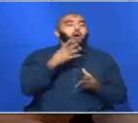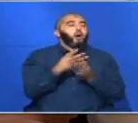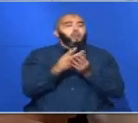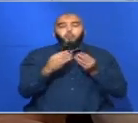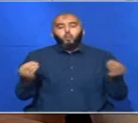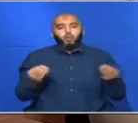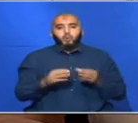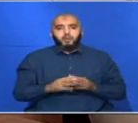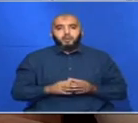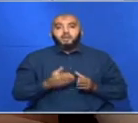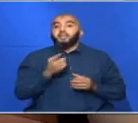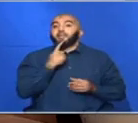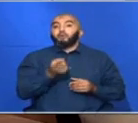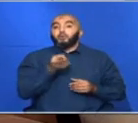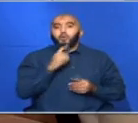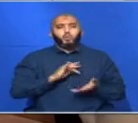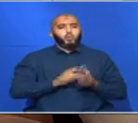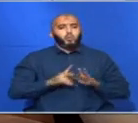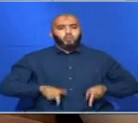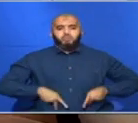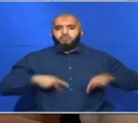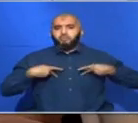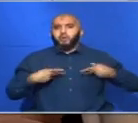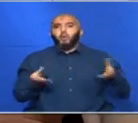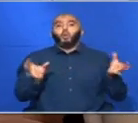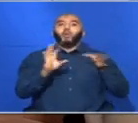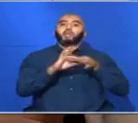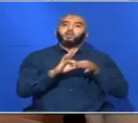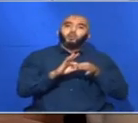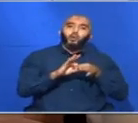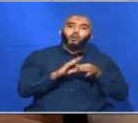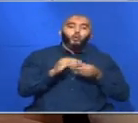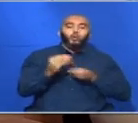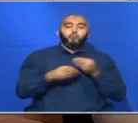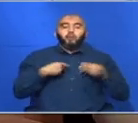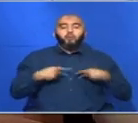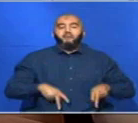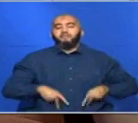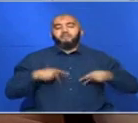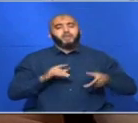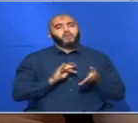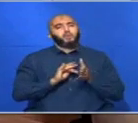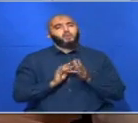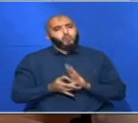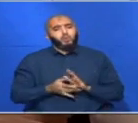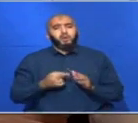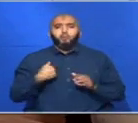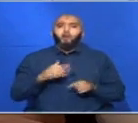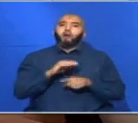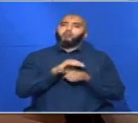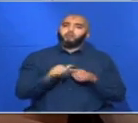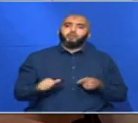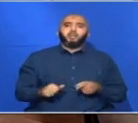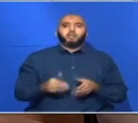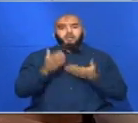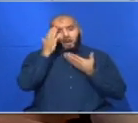في جميع حياتي مرتبطه اما بعباده او بنا بفريضه او